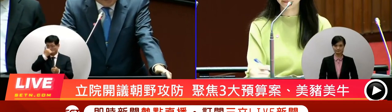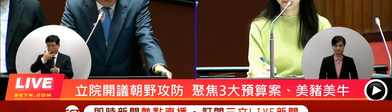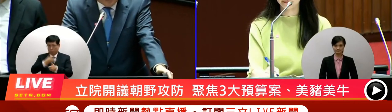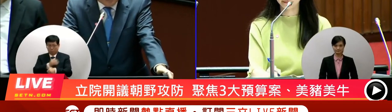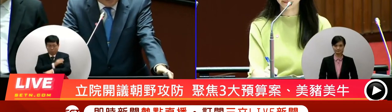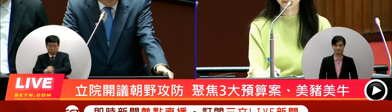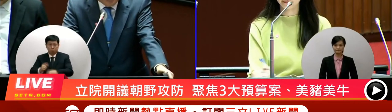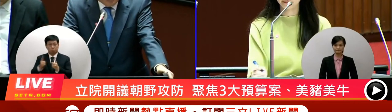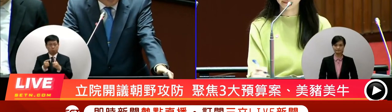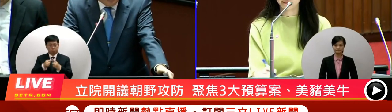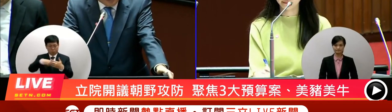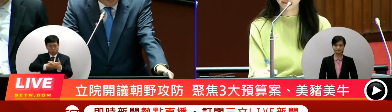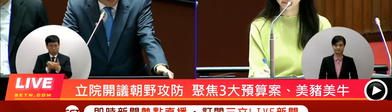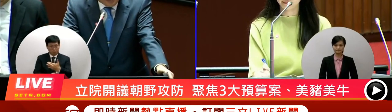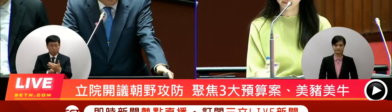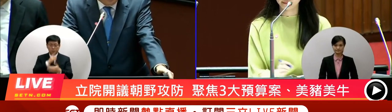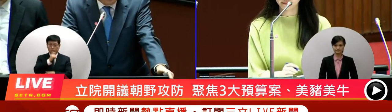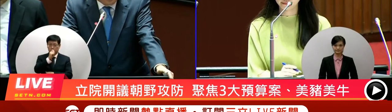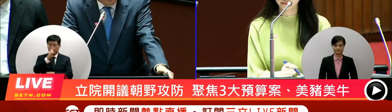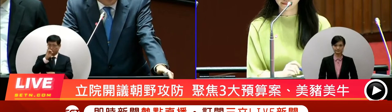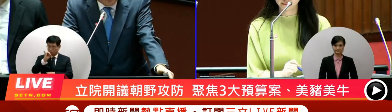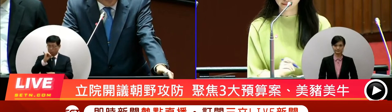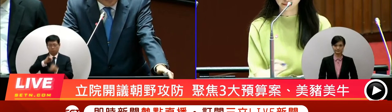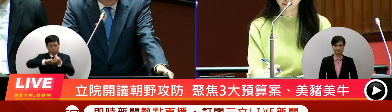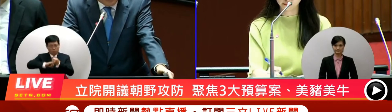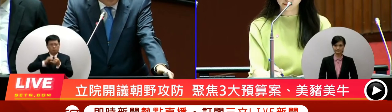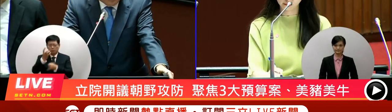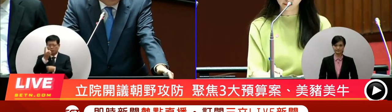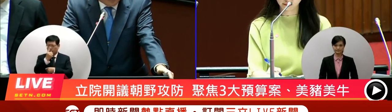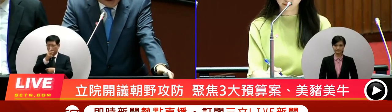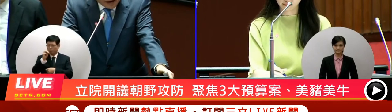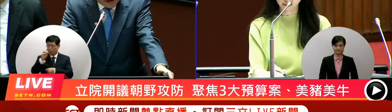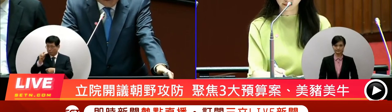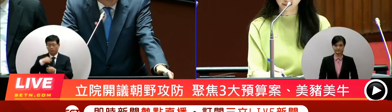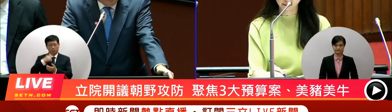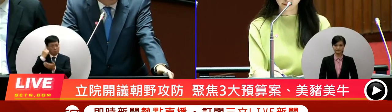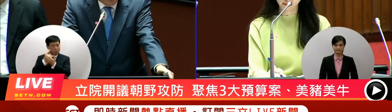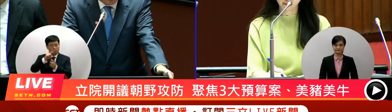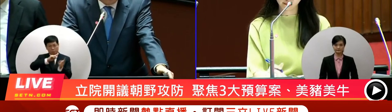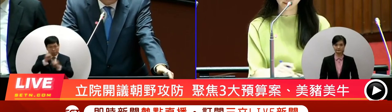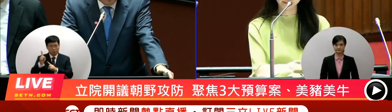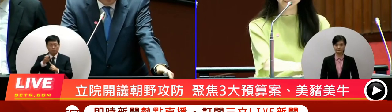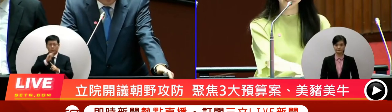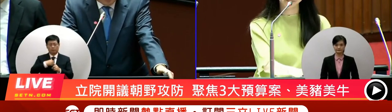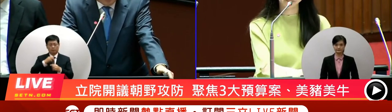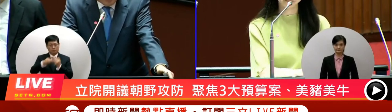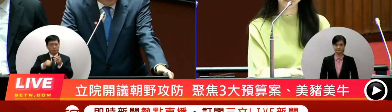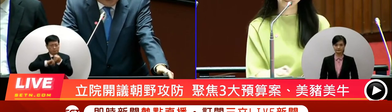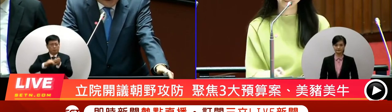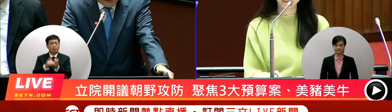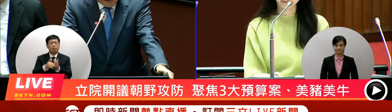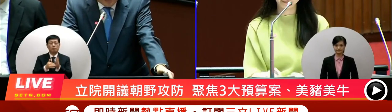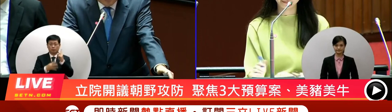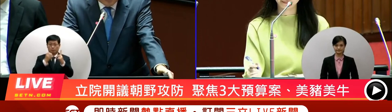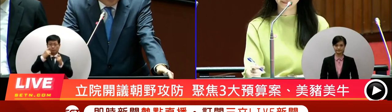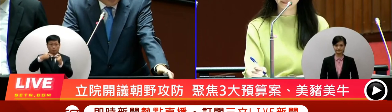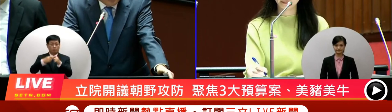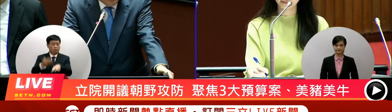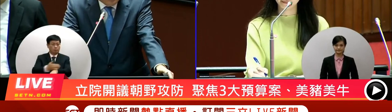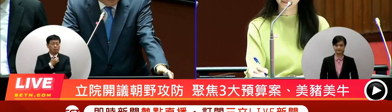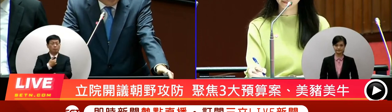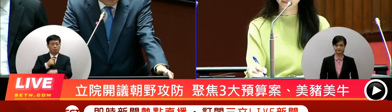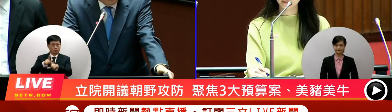的残留的安全量，就是 ADI 定立的1微克每公斤每天的这样的一个标准，所以从101年以后，我们就